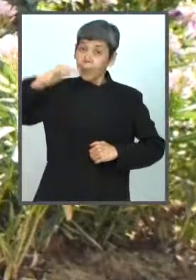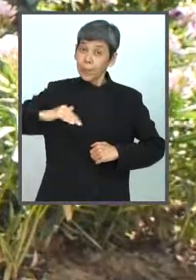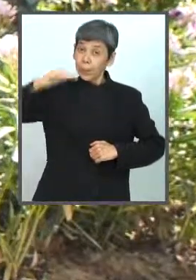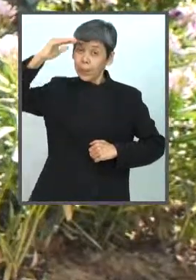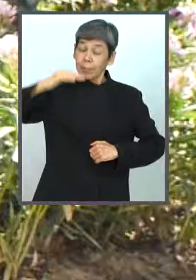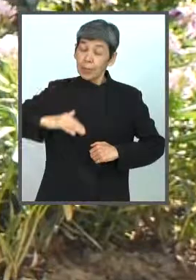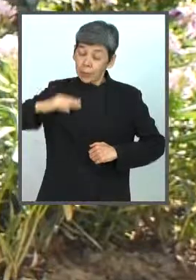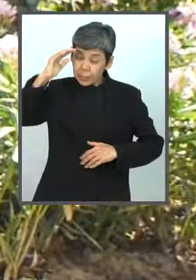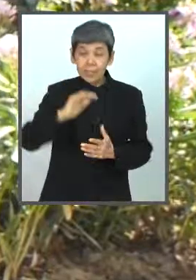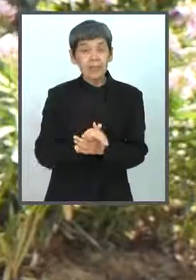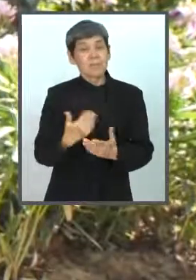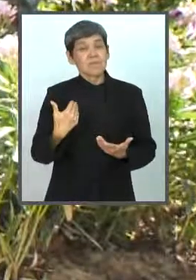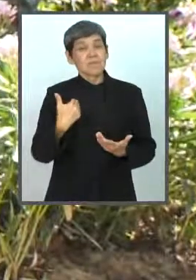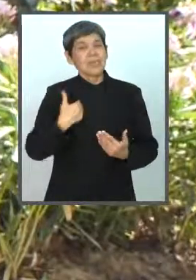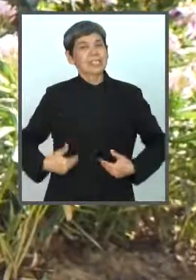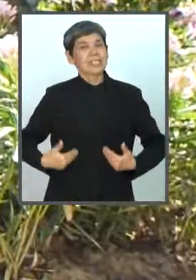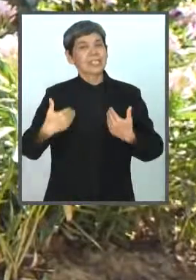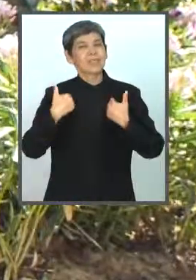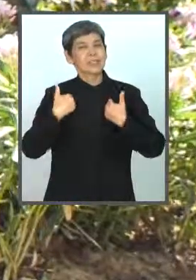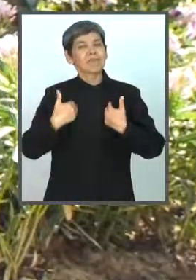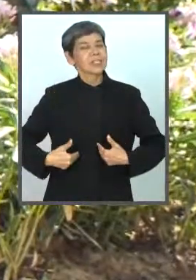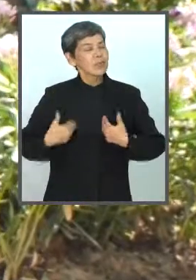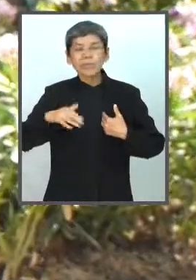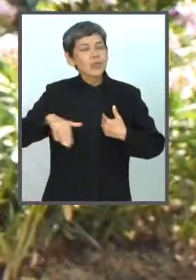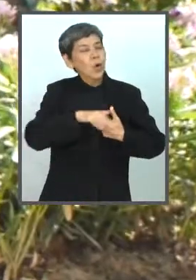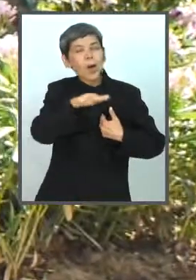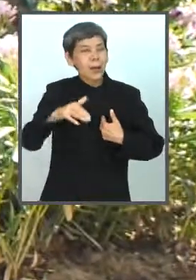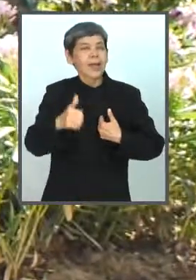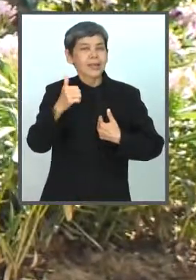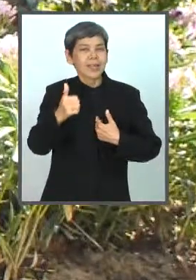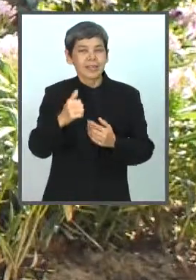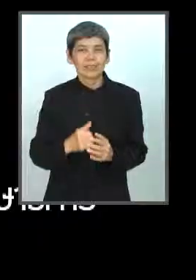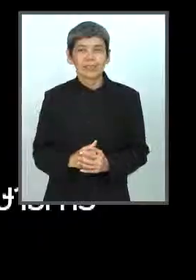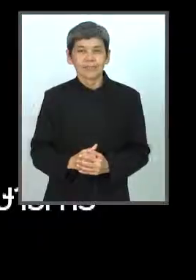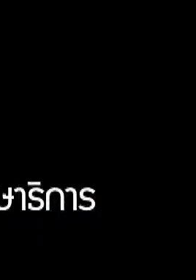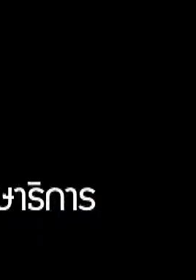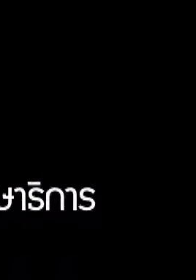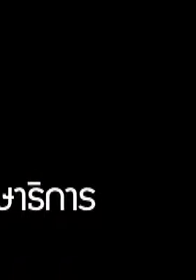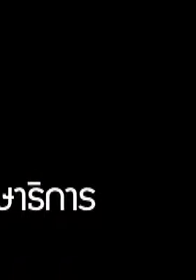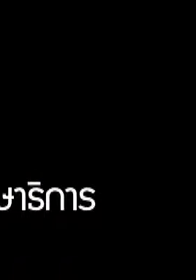แล้วก็เขาก็จะมีชีวิตเหมือนกับคนทั่วๆไปได้ค่ะ